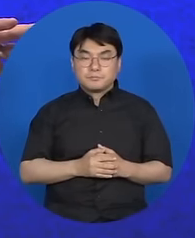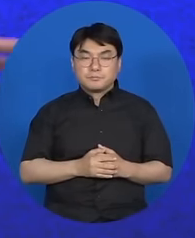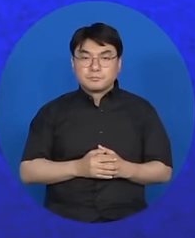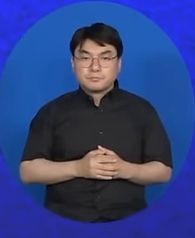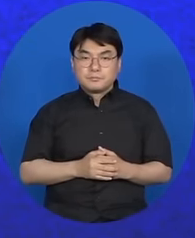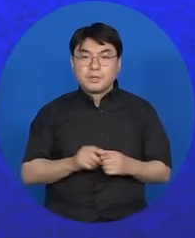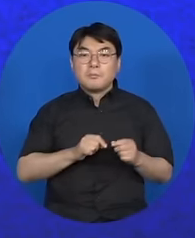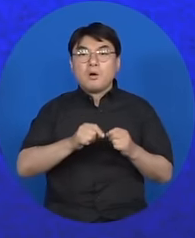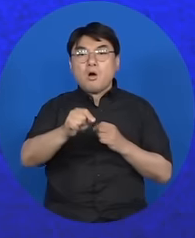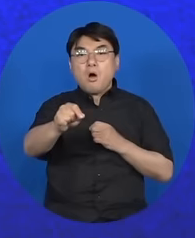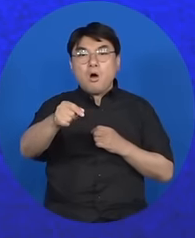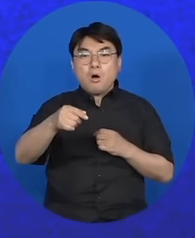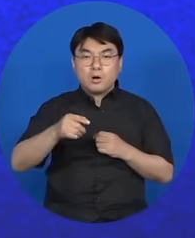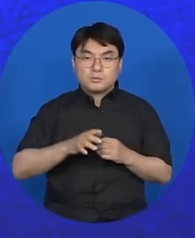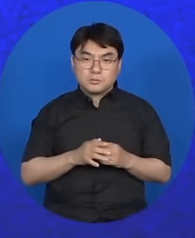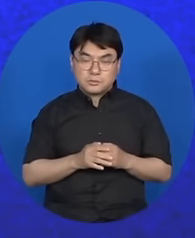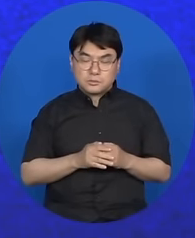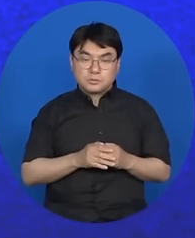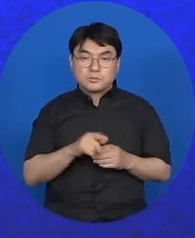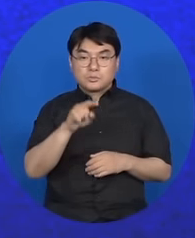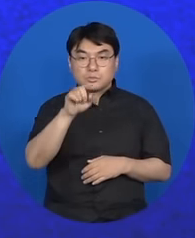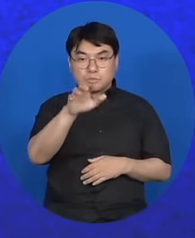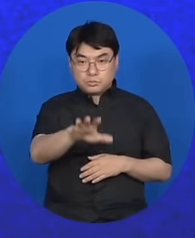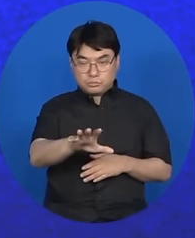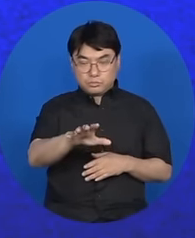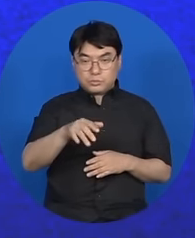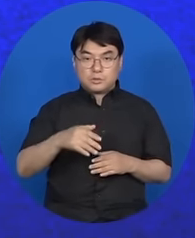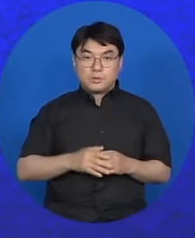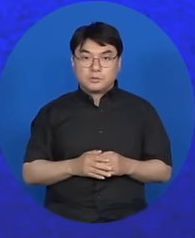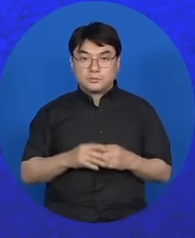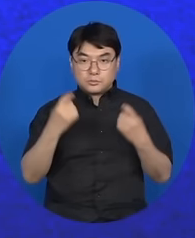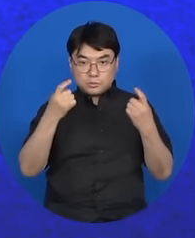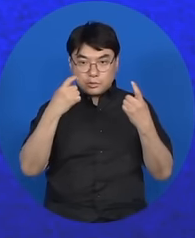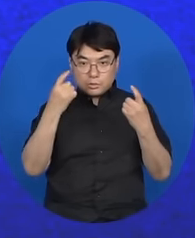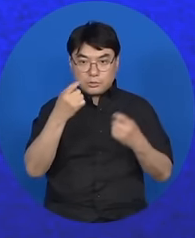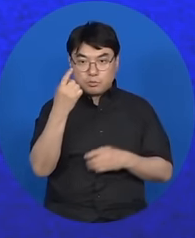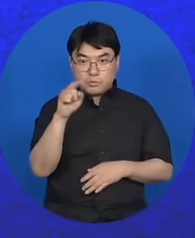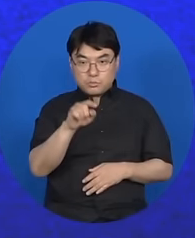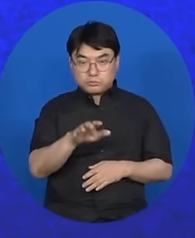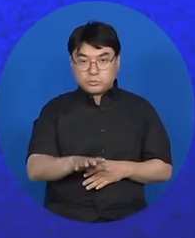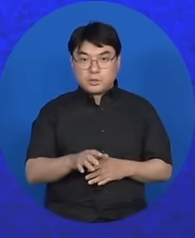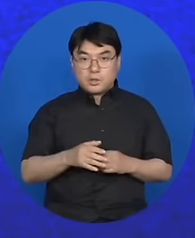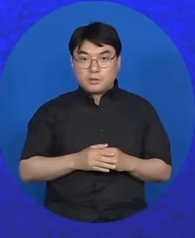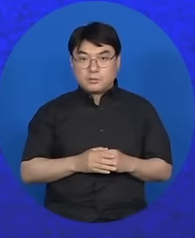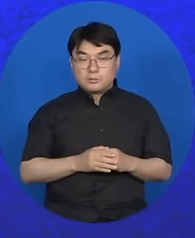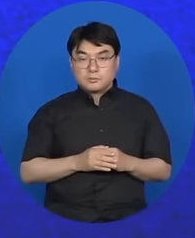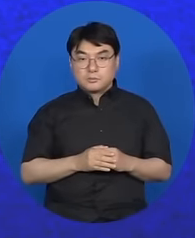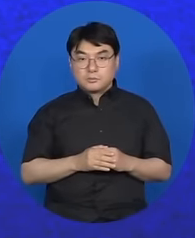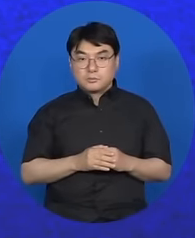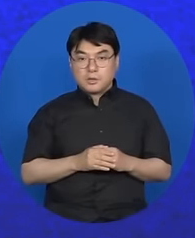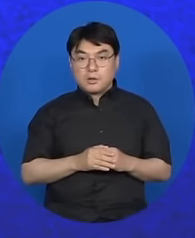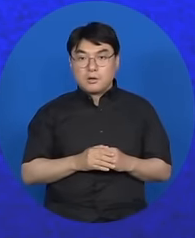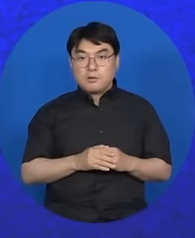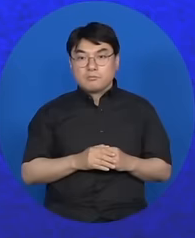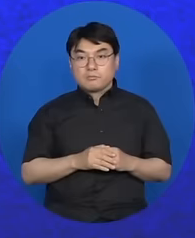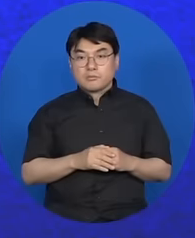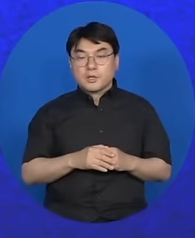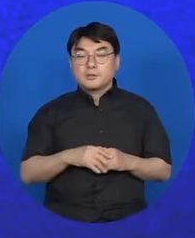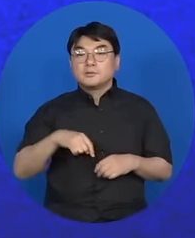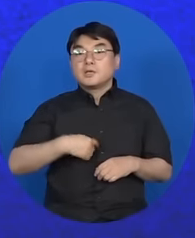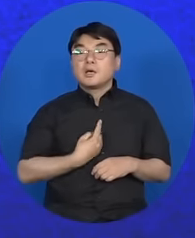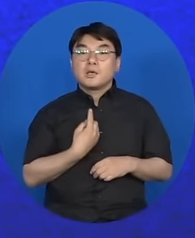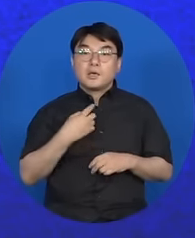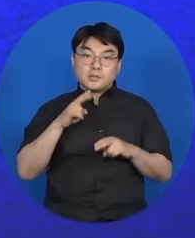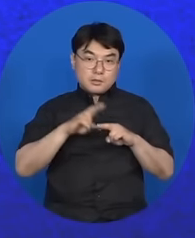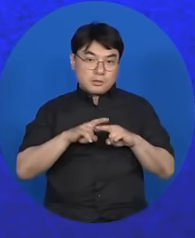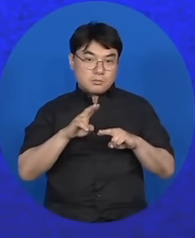않고 사막을 통과하여 오게 됩니다. 자기가 자리를 비우면 빼앗길 수도 있지만 괜찮다 이거예요. 자리를